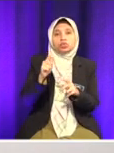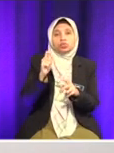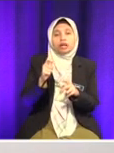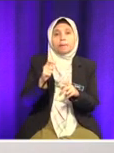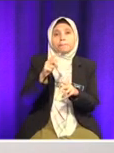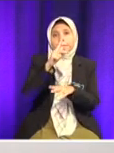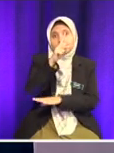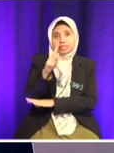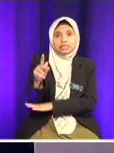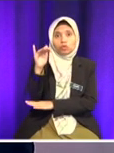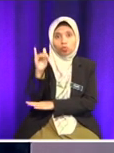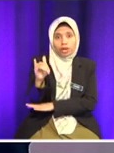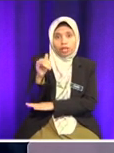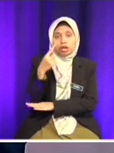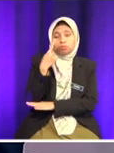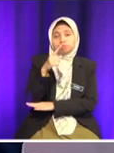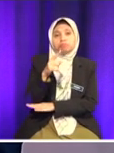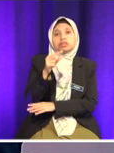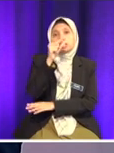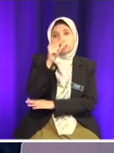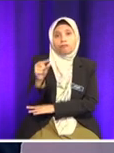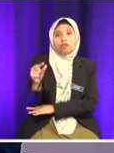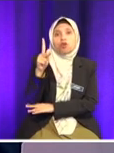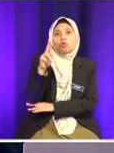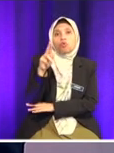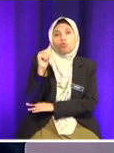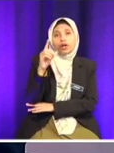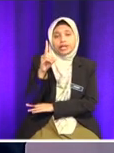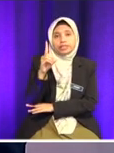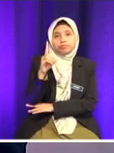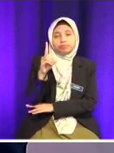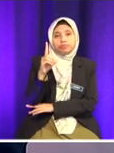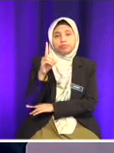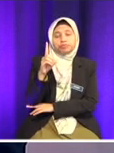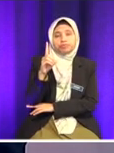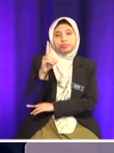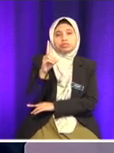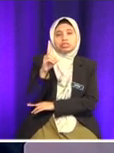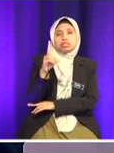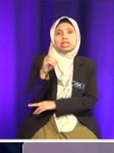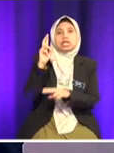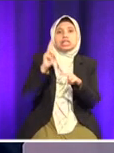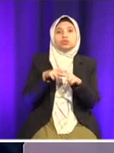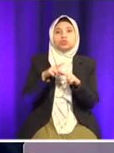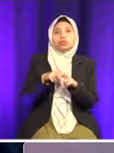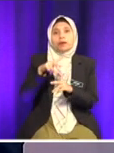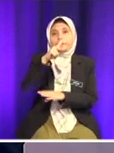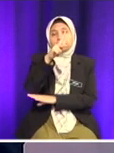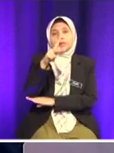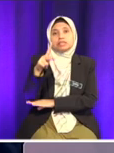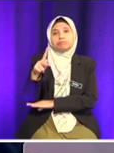si way Jadi bagi graff kuadratik ya grafik fungsi kuadratik kedudukan pasti